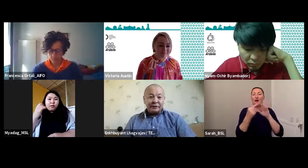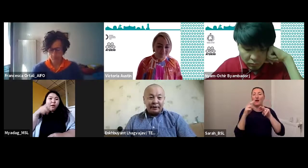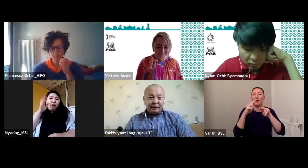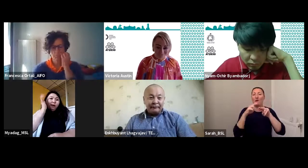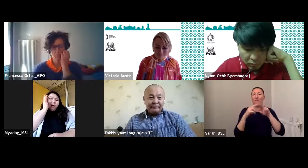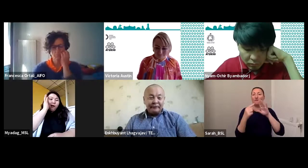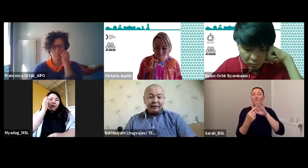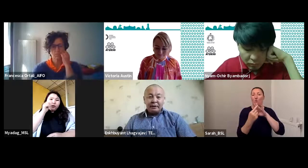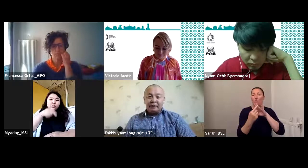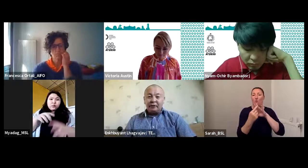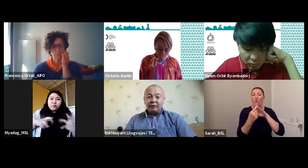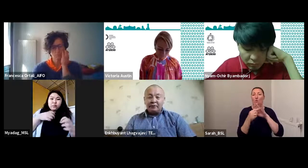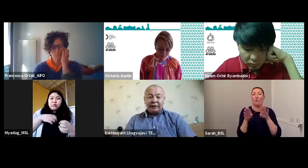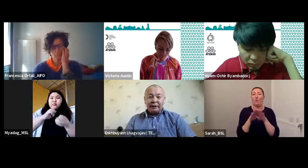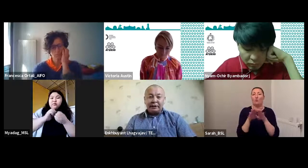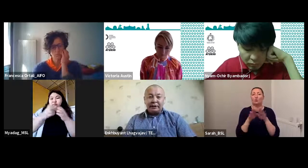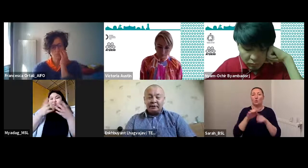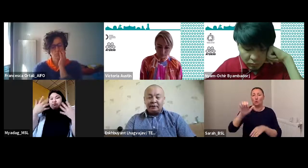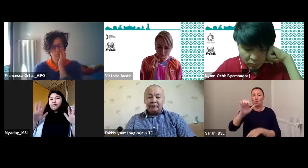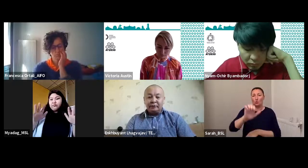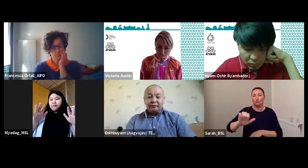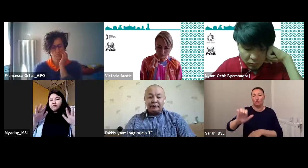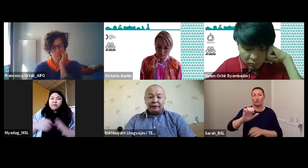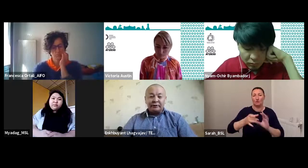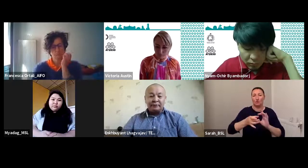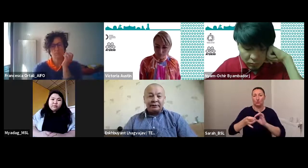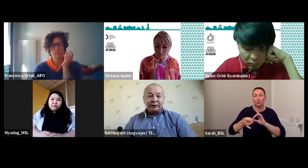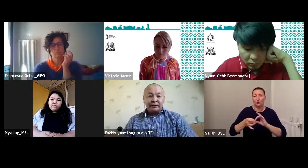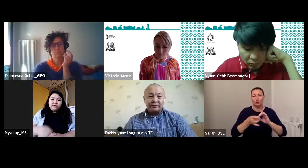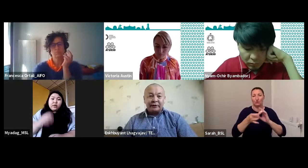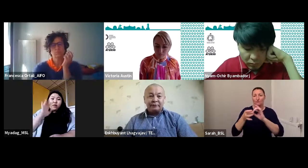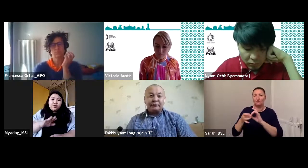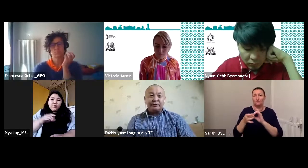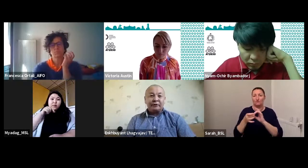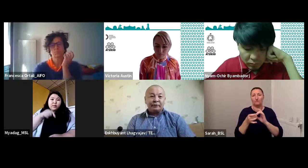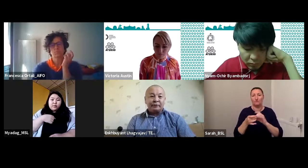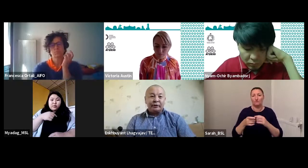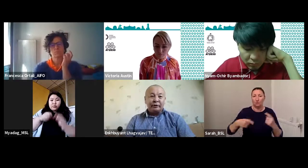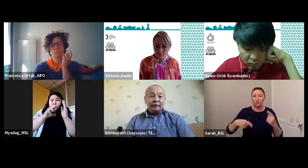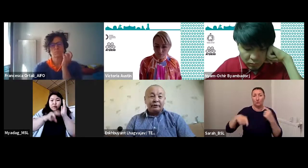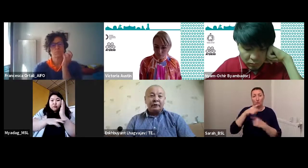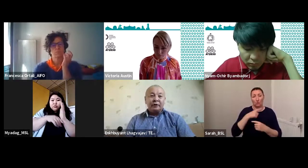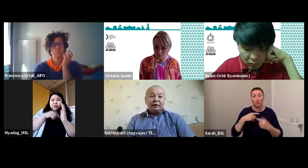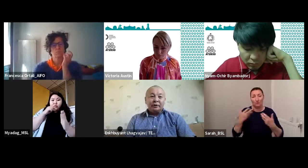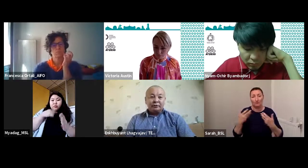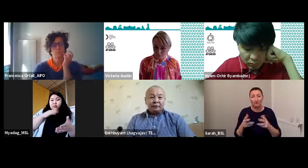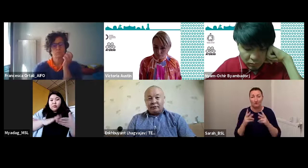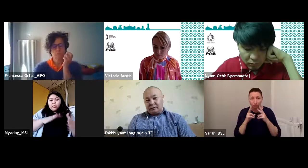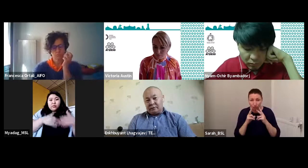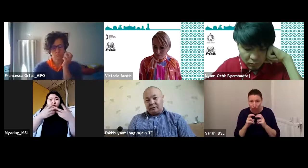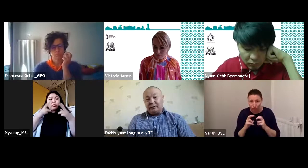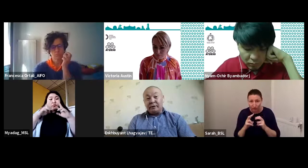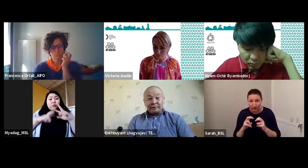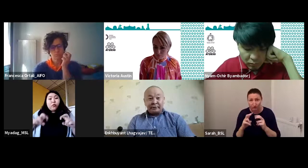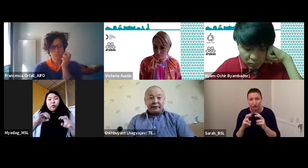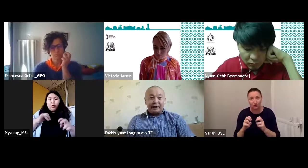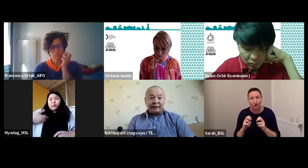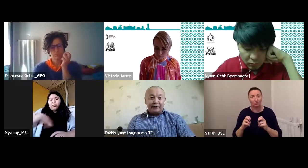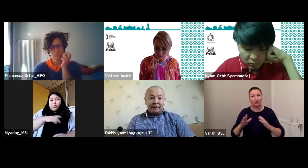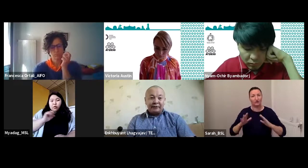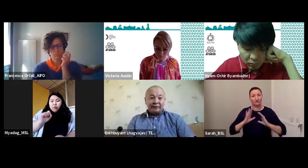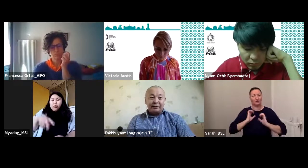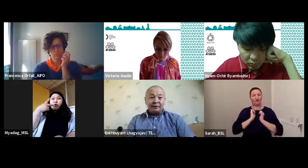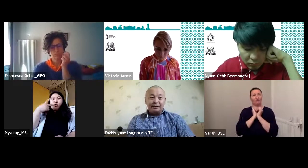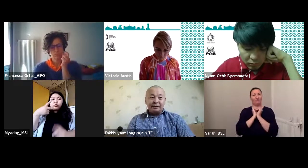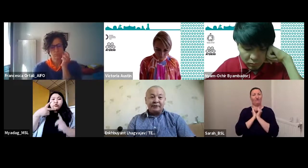бол хийсэн. Тэгэхээр саяын энэ одоо өнөөдрийн танилцуулж байгаа энэ судалгаа бол бидний хувьд бол хоёр дахь одоо Ulaanbaatar